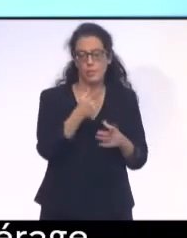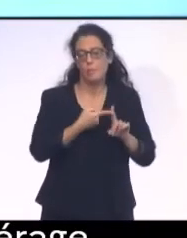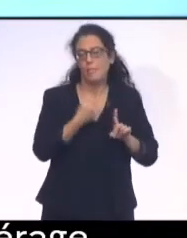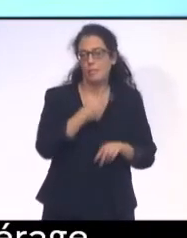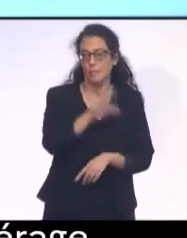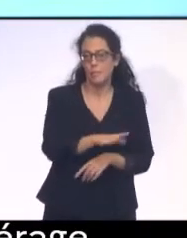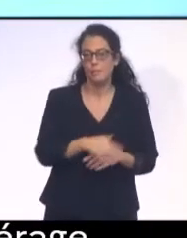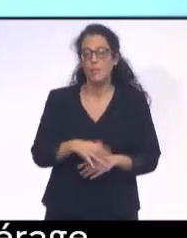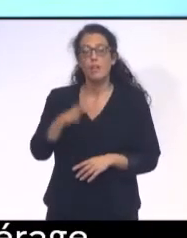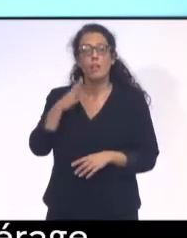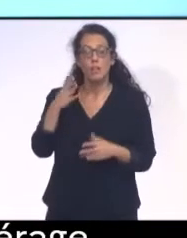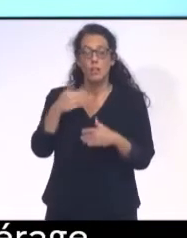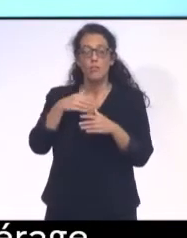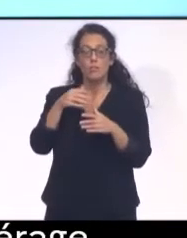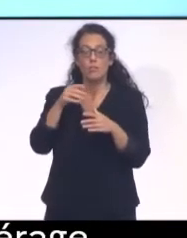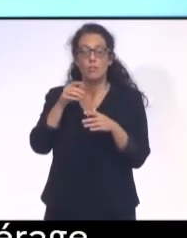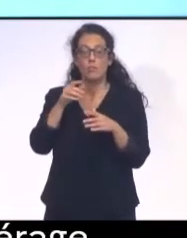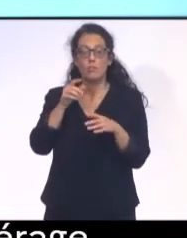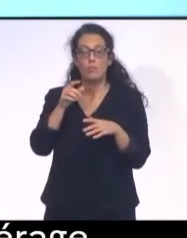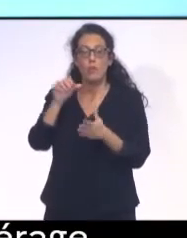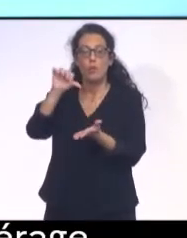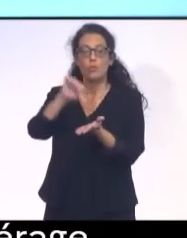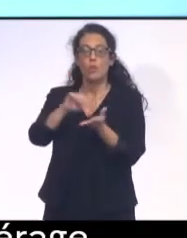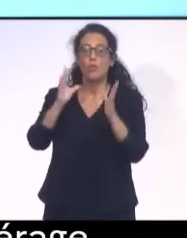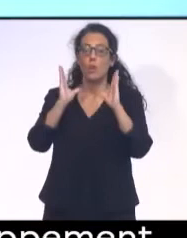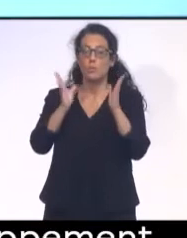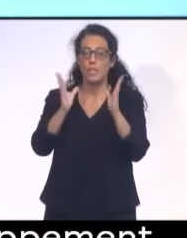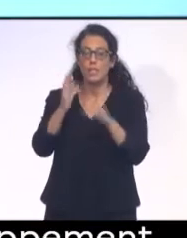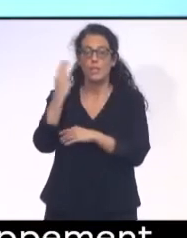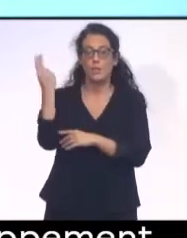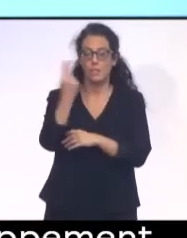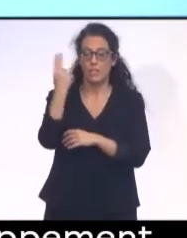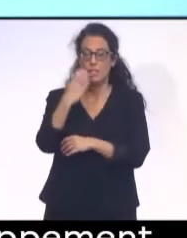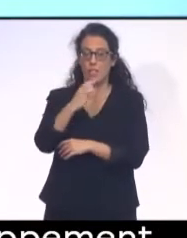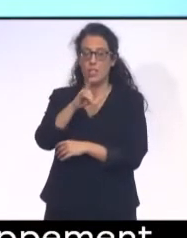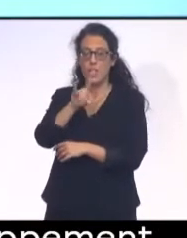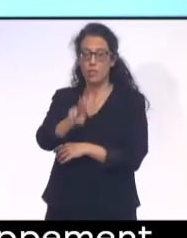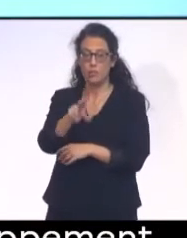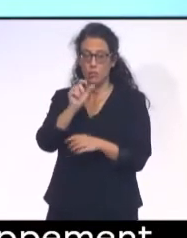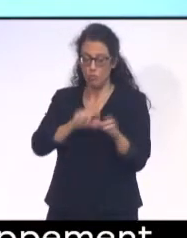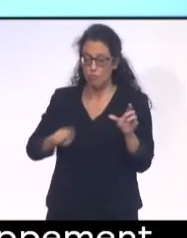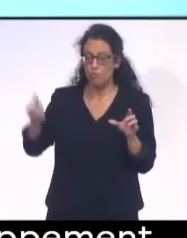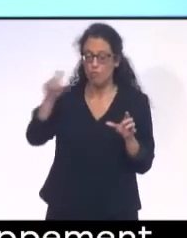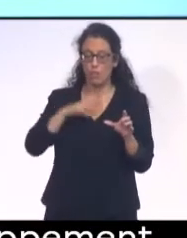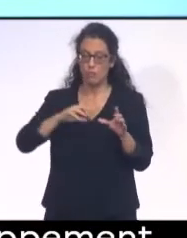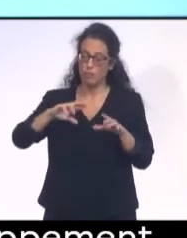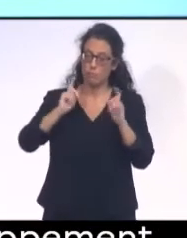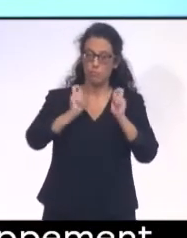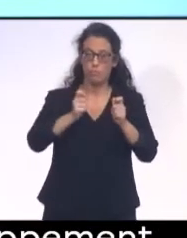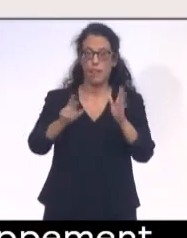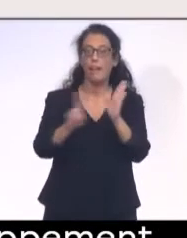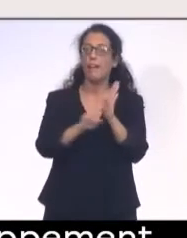handicap sera nommé au sein de chaque centre hospitalier universitaire pour la prise en charge médicale des personnes en situation de